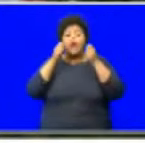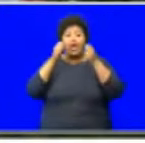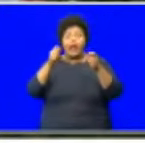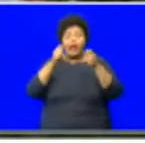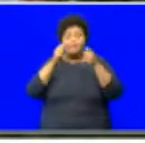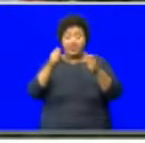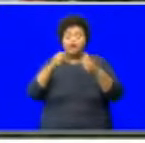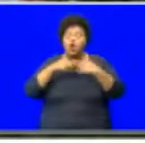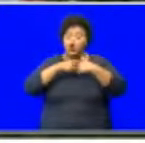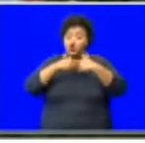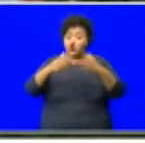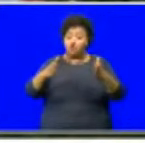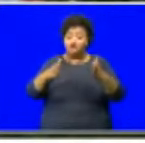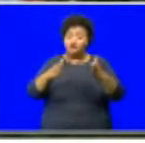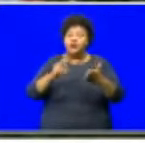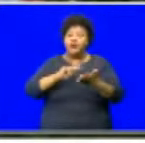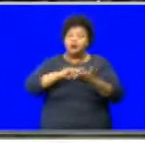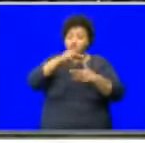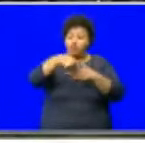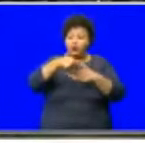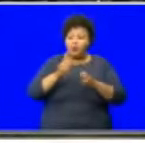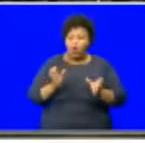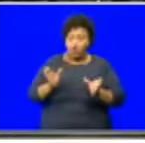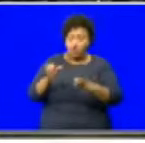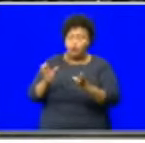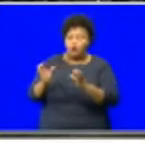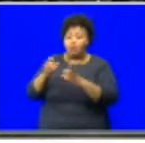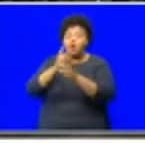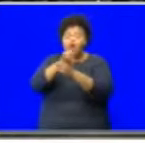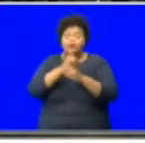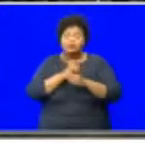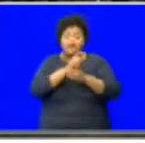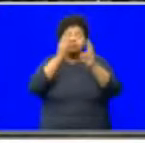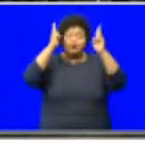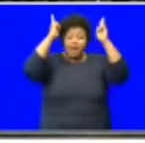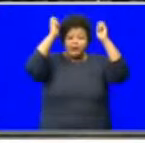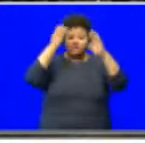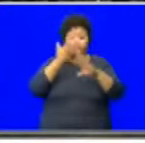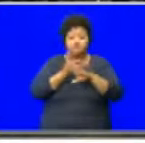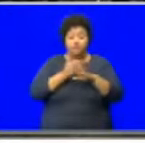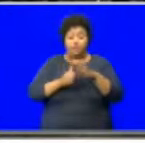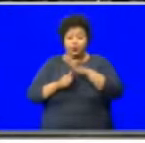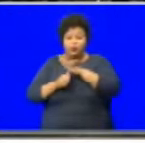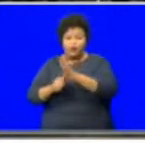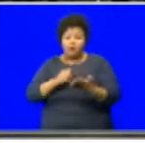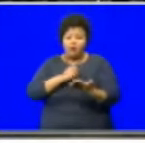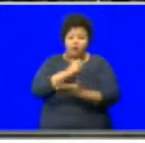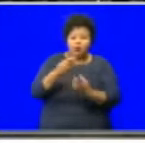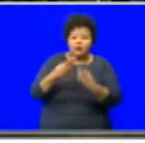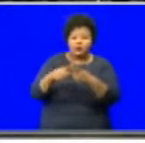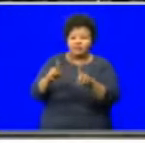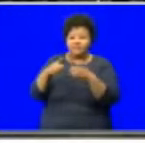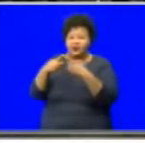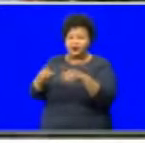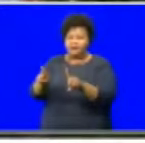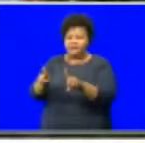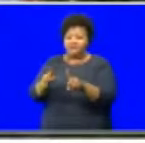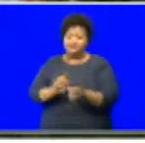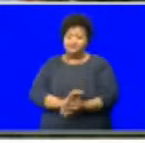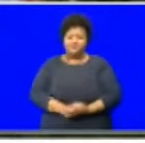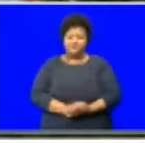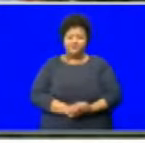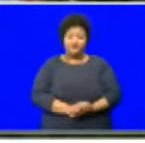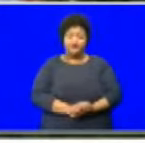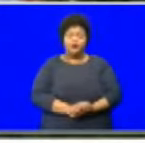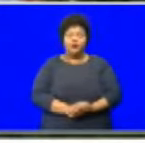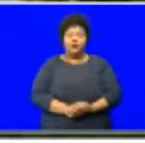ubese usukumisa ihlelo letigungu tekukhulumisa tindzaba tekuhlukubetana emimangweni lalatiwa ngele community gender based violence SACLIS.